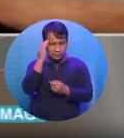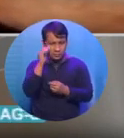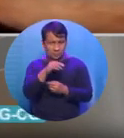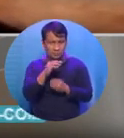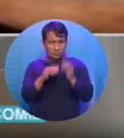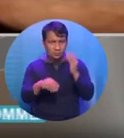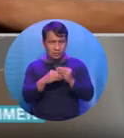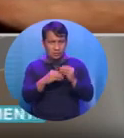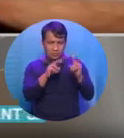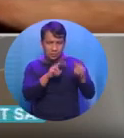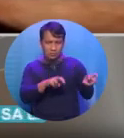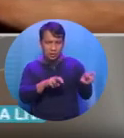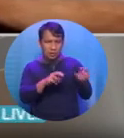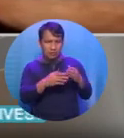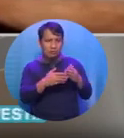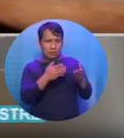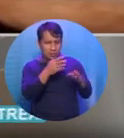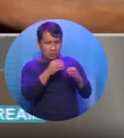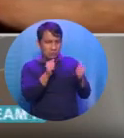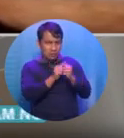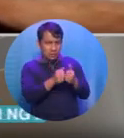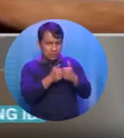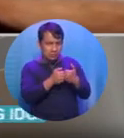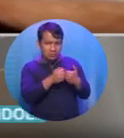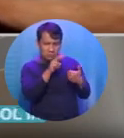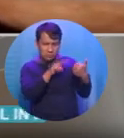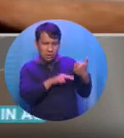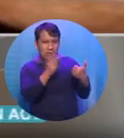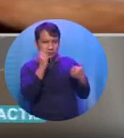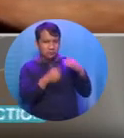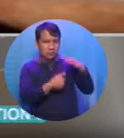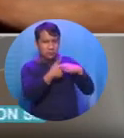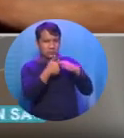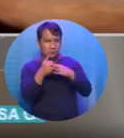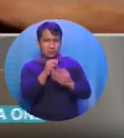siya, doon marami na lumabas ng mga masasama ugali niya, kaya brinake niyo po siya.